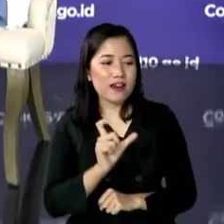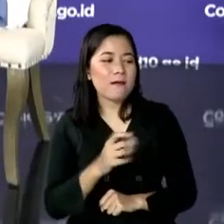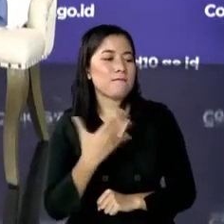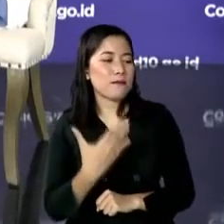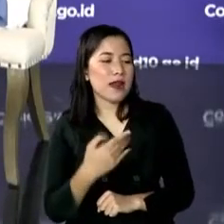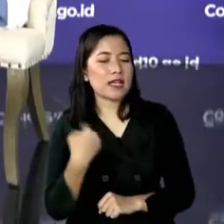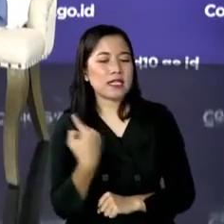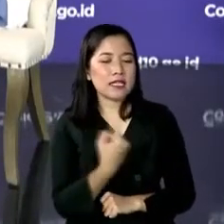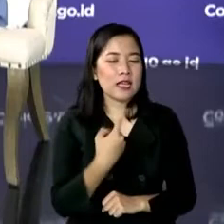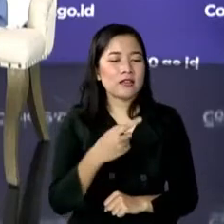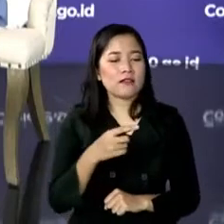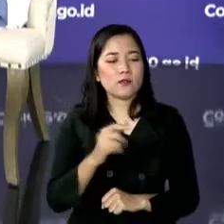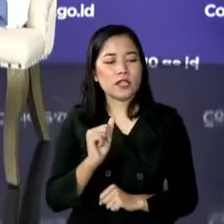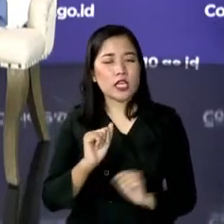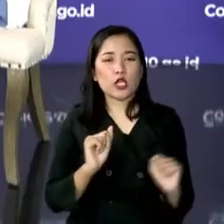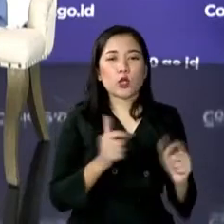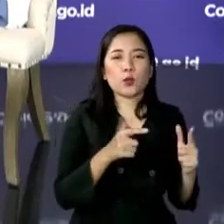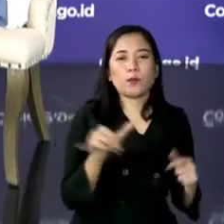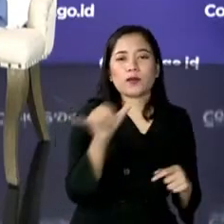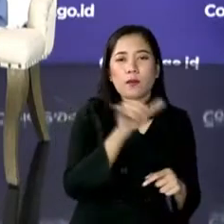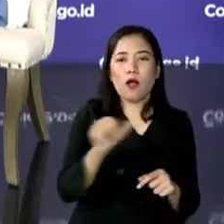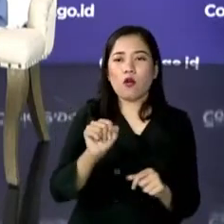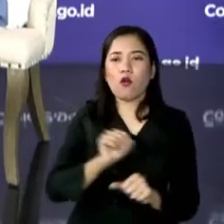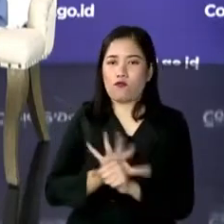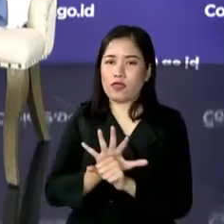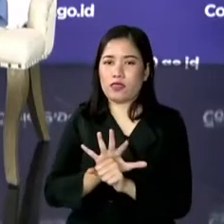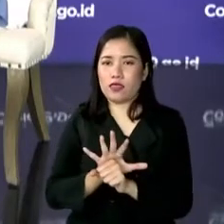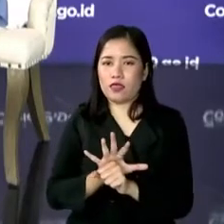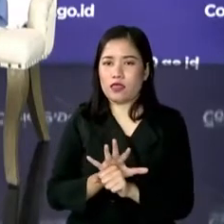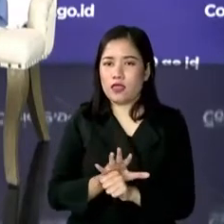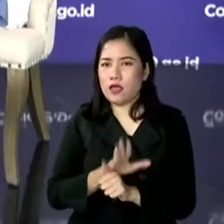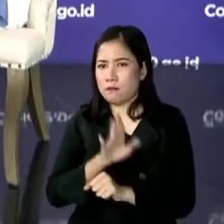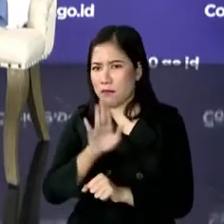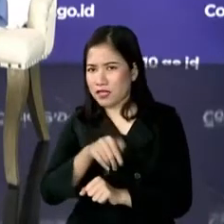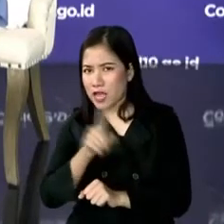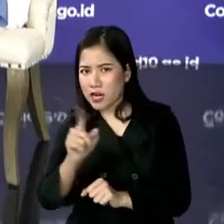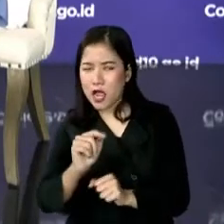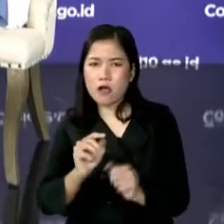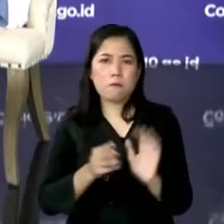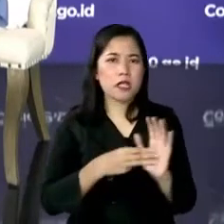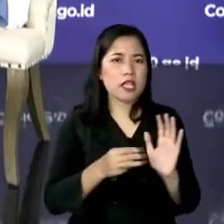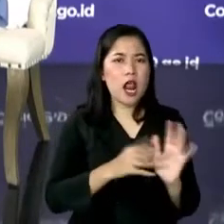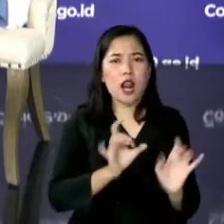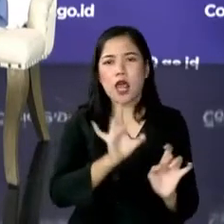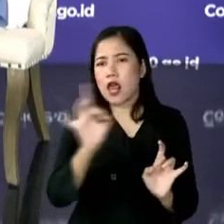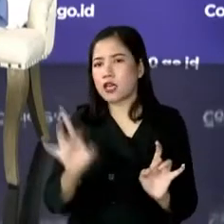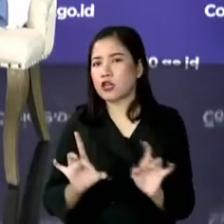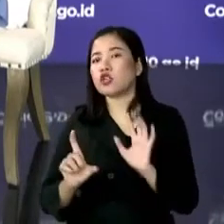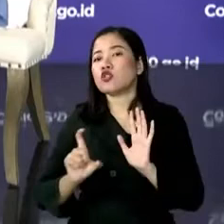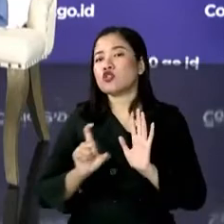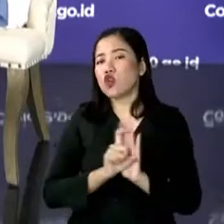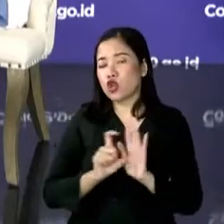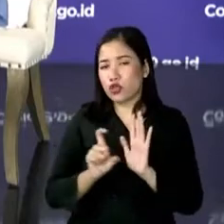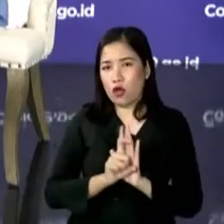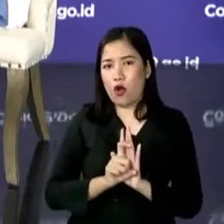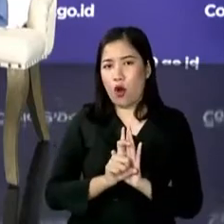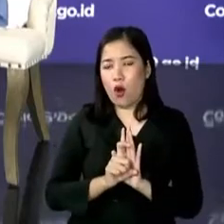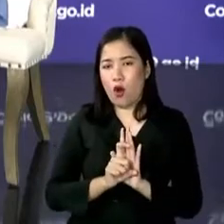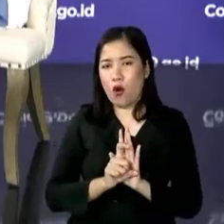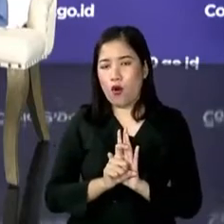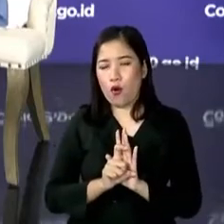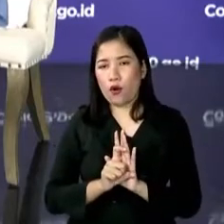menghadapi hidup bersama copy tadi masih ada lagi masalah masa yang lain misalnya contoh nimpa